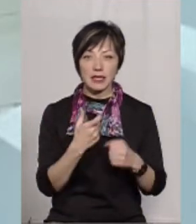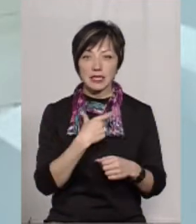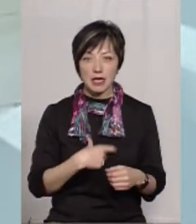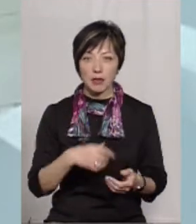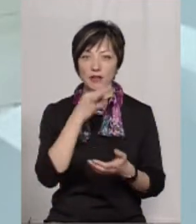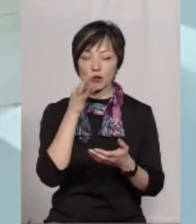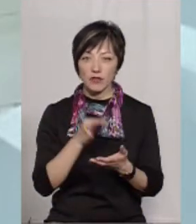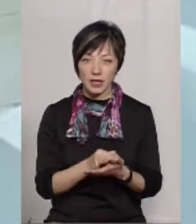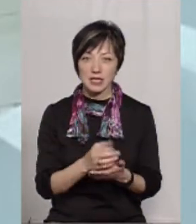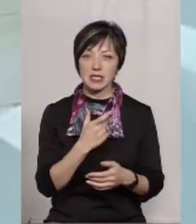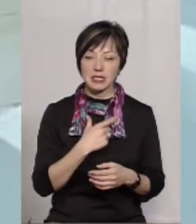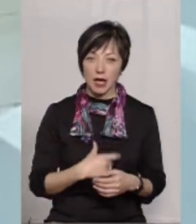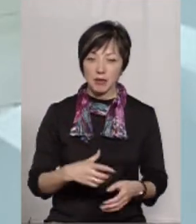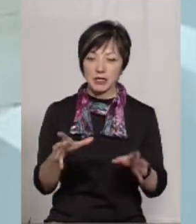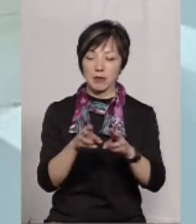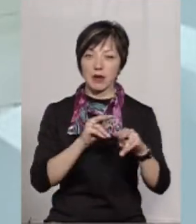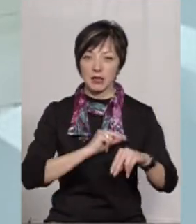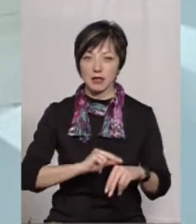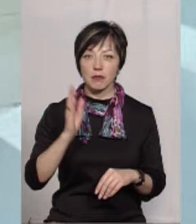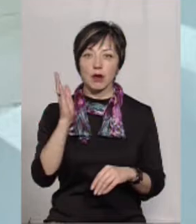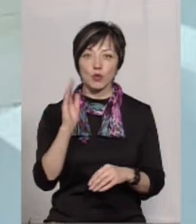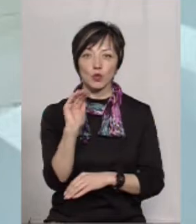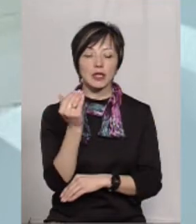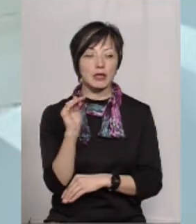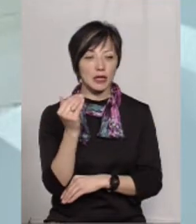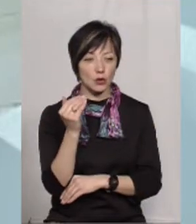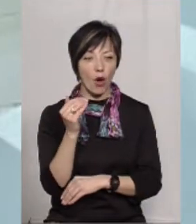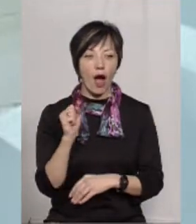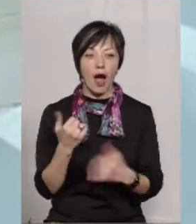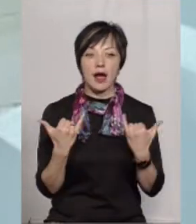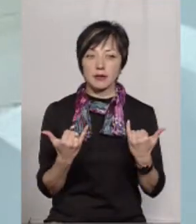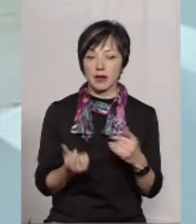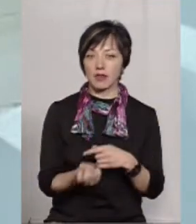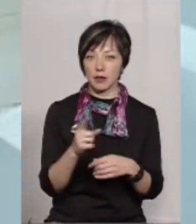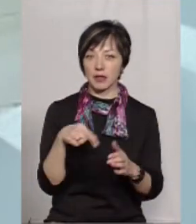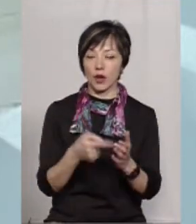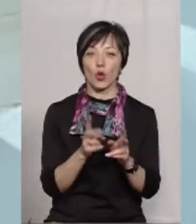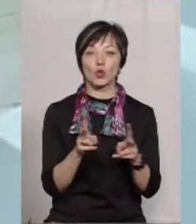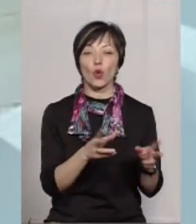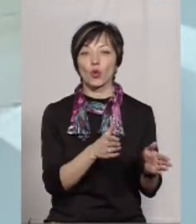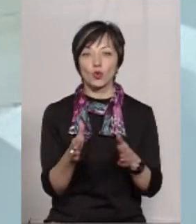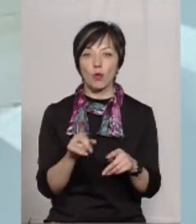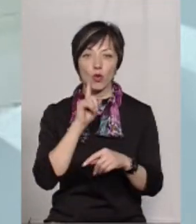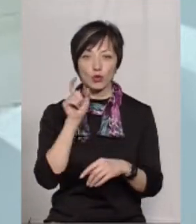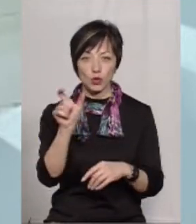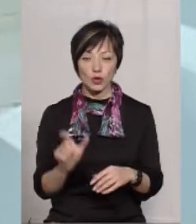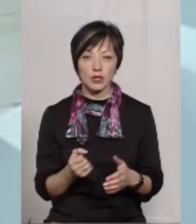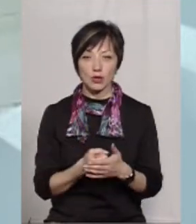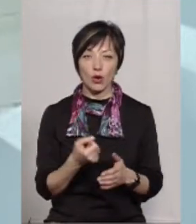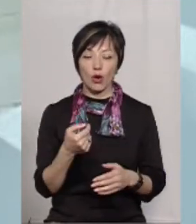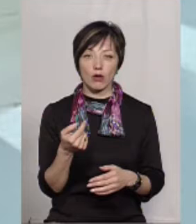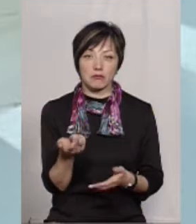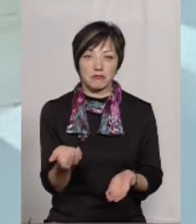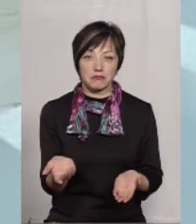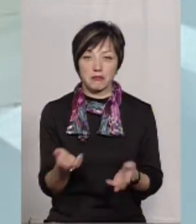себе відповідальність за себе, за партнера і за майбутню дитину. А тепер виникає питання, хто готує молоду людину до